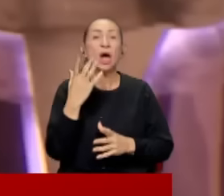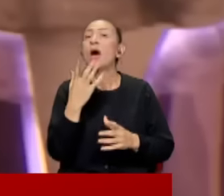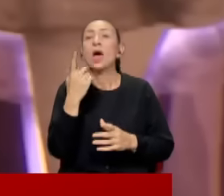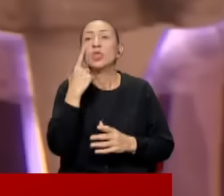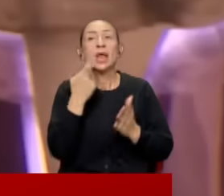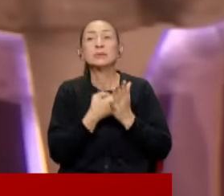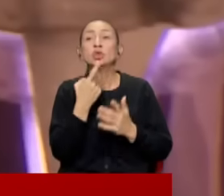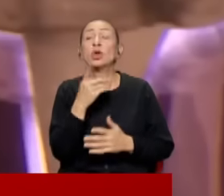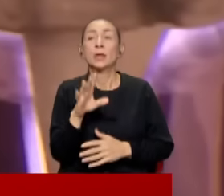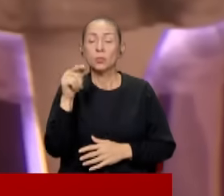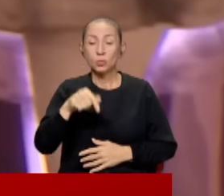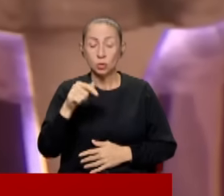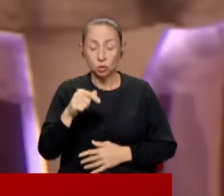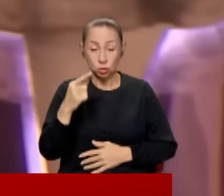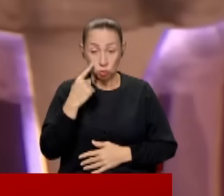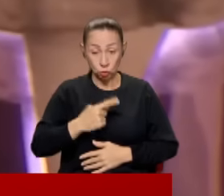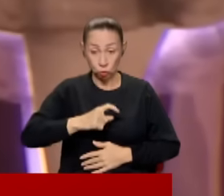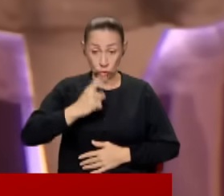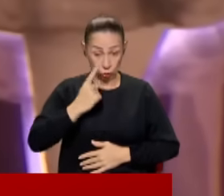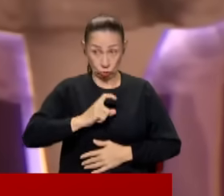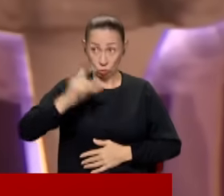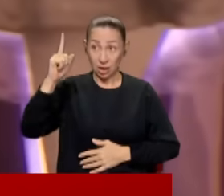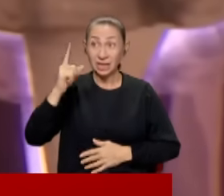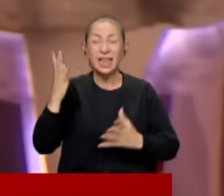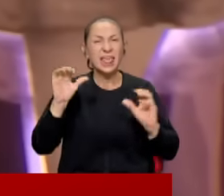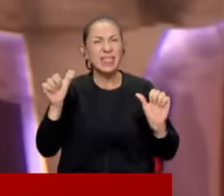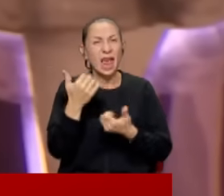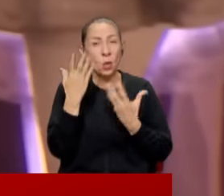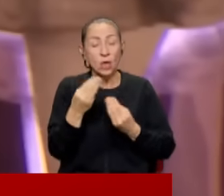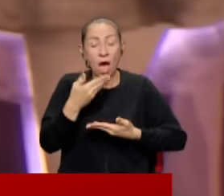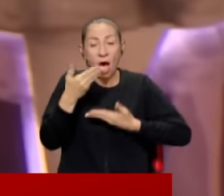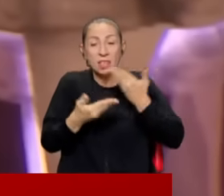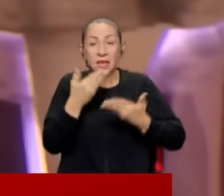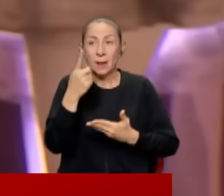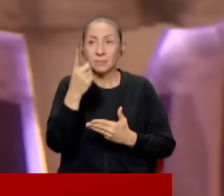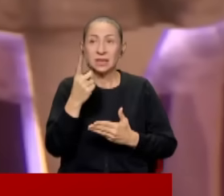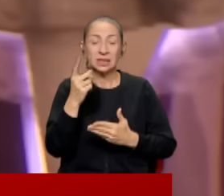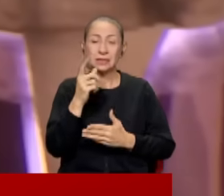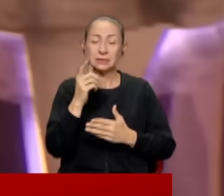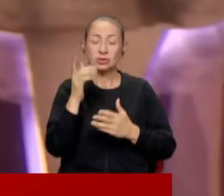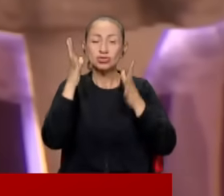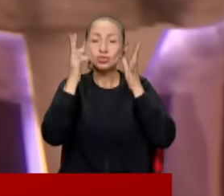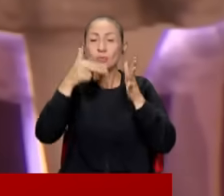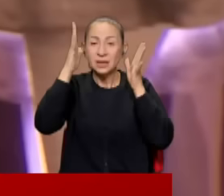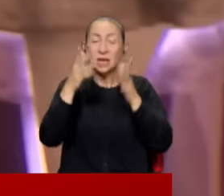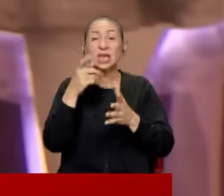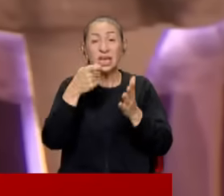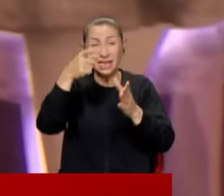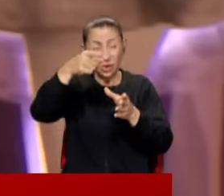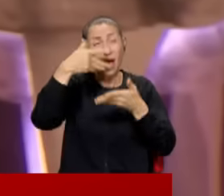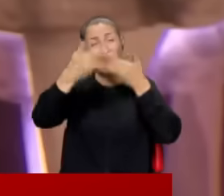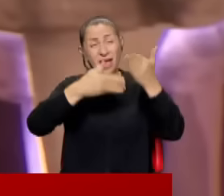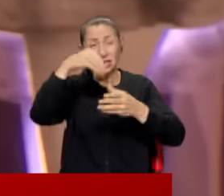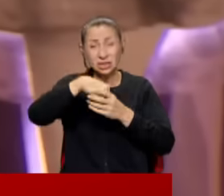anmadı bugün cumhuriyetin kadar kadar değerli olduğunu tarifleyen bir hutbe dinledim içinde Mustafa Kemal